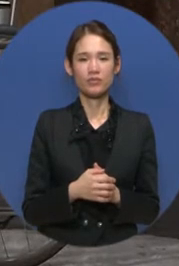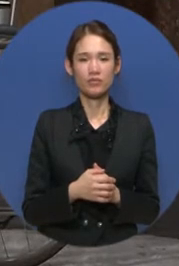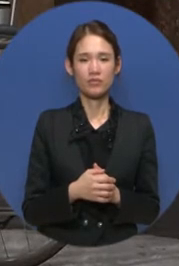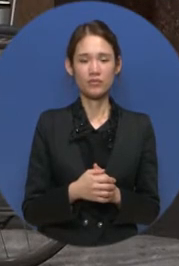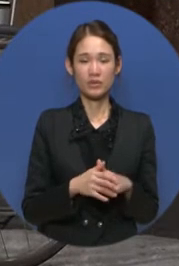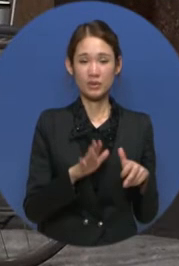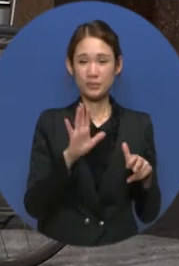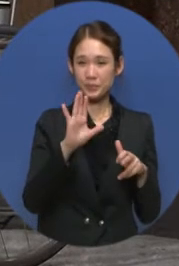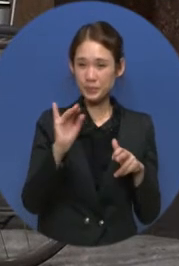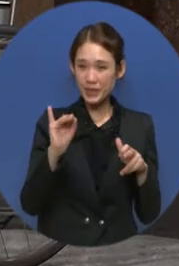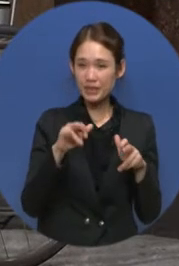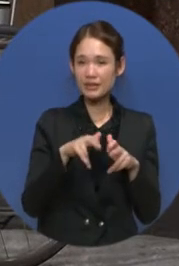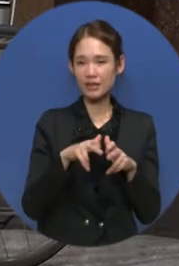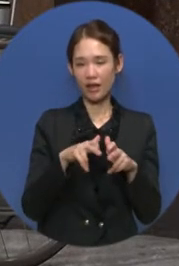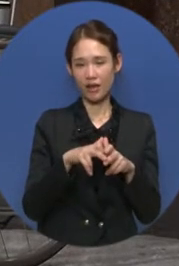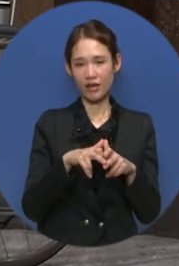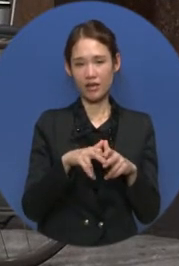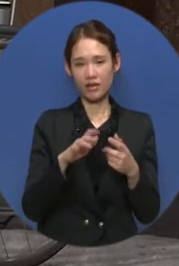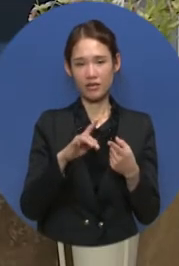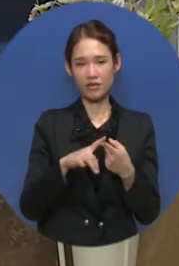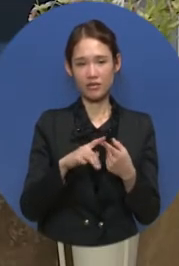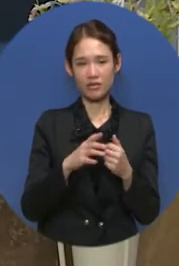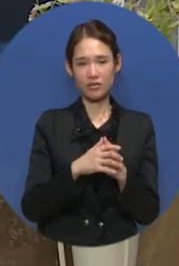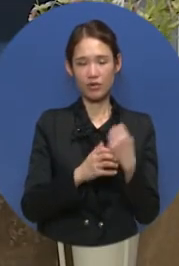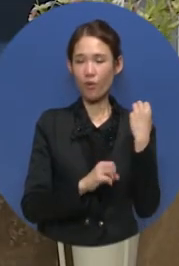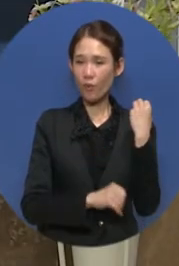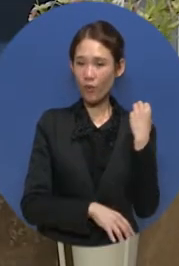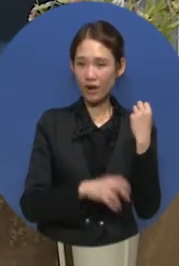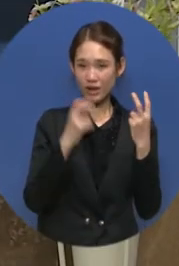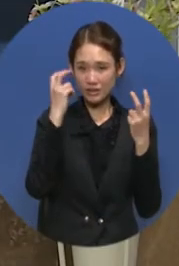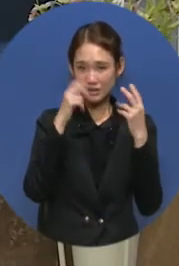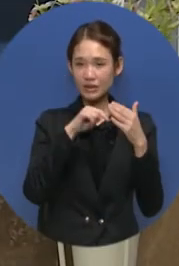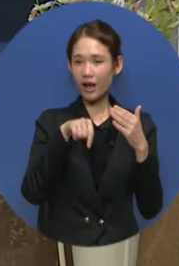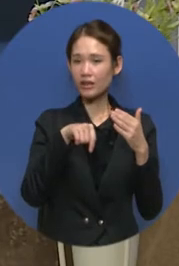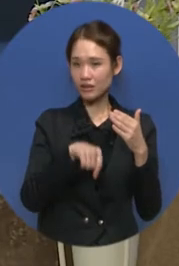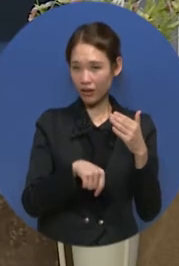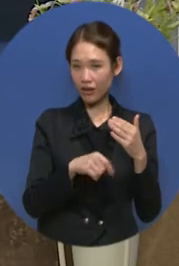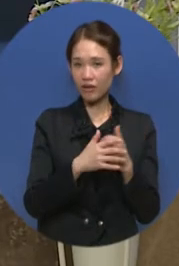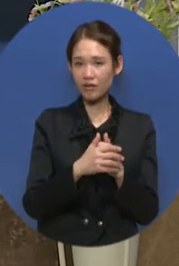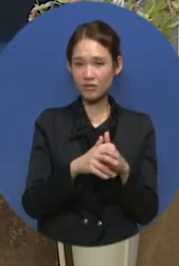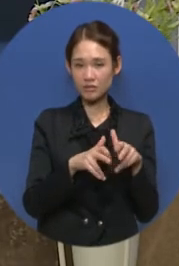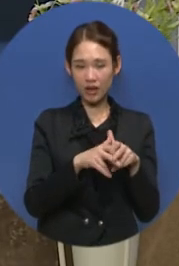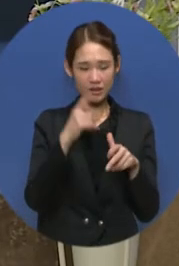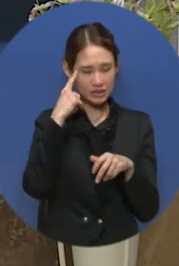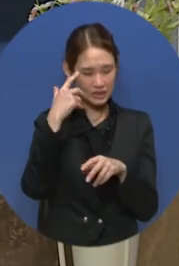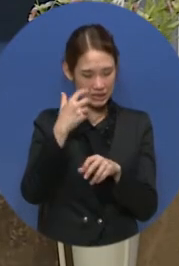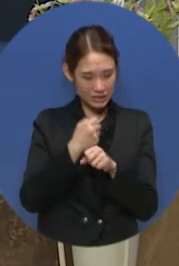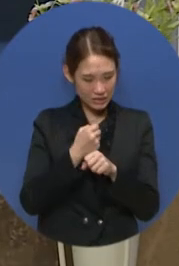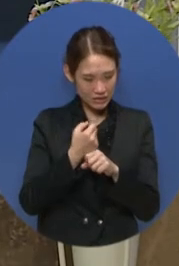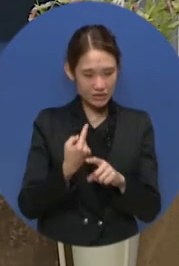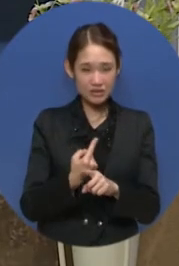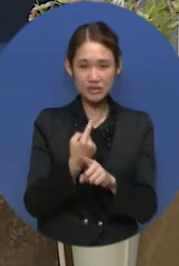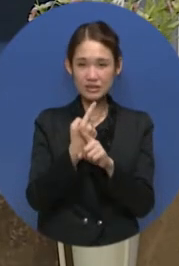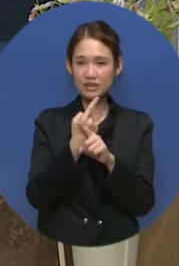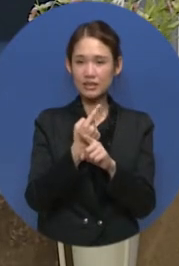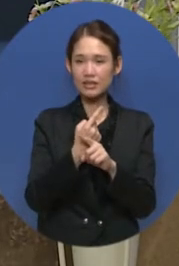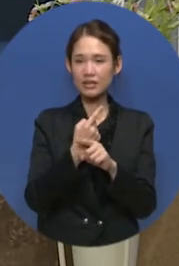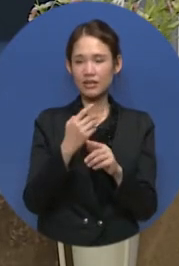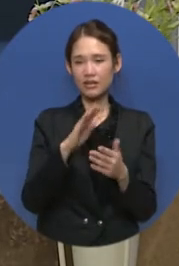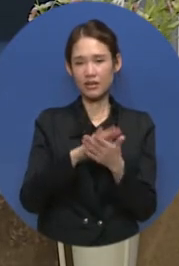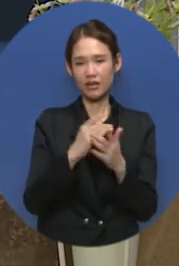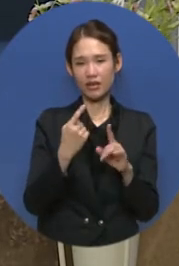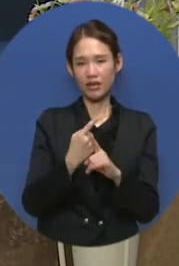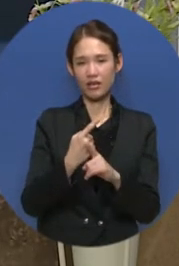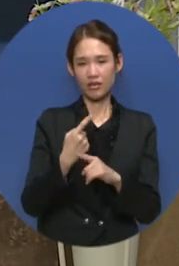또 비장애인 분들에 대해서 예. 원래는 그 직장 내에 장애 인식 개선 교육이 좀 의무화가 되어